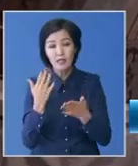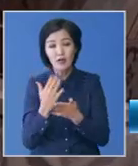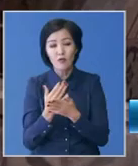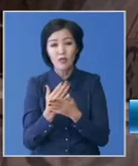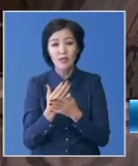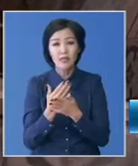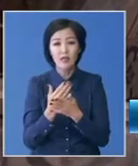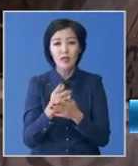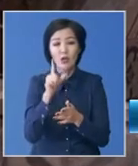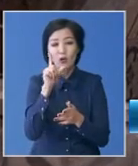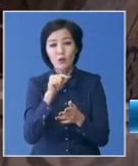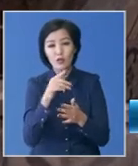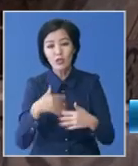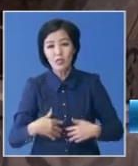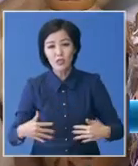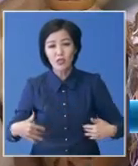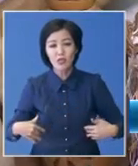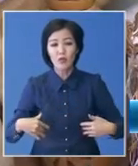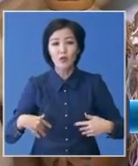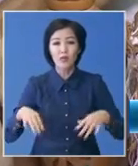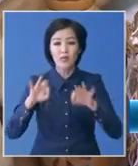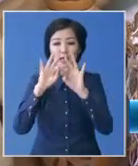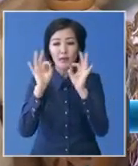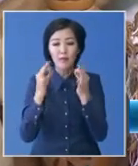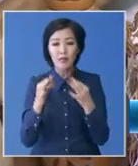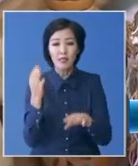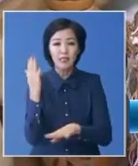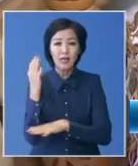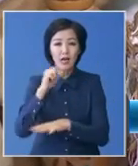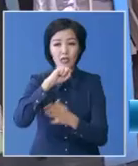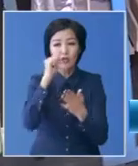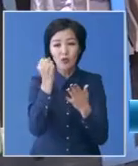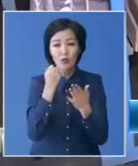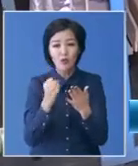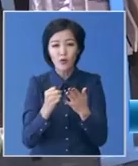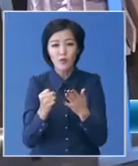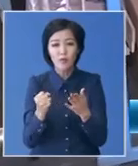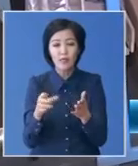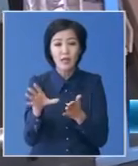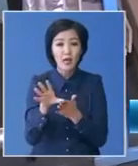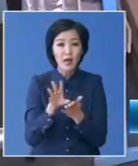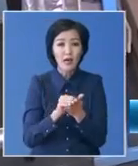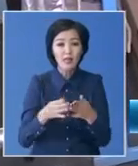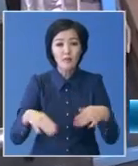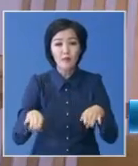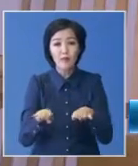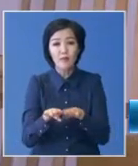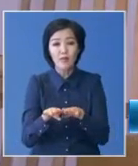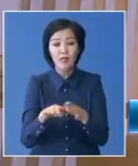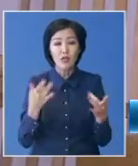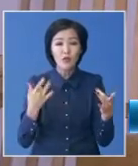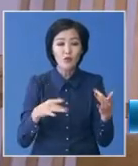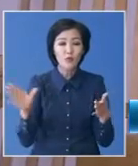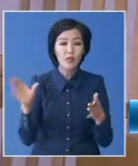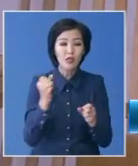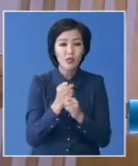Тіпті құстар мен жан жануарлардың бейнесін ағаштан ойып, айнытпай келтіреді. Жалпы шебер домбыра жасаудың қыр-сырын жетік